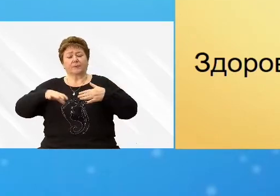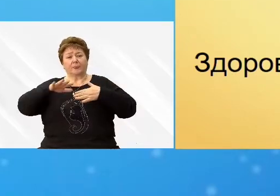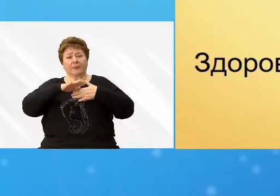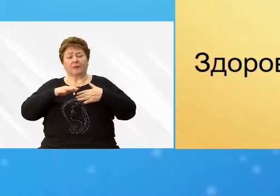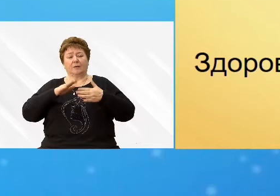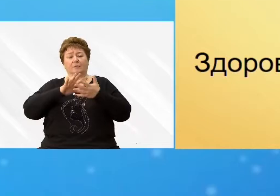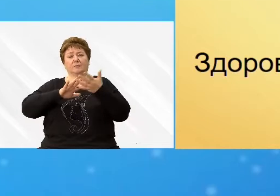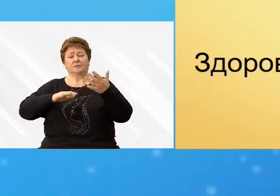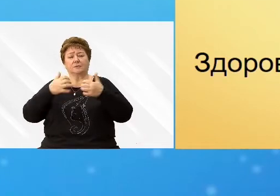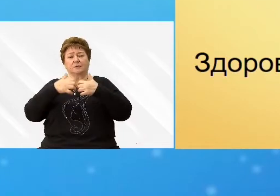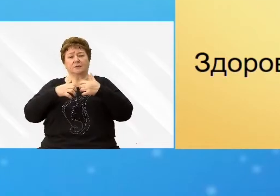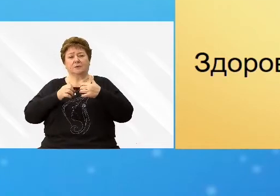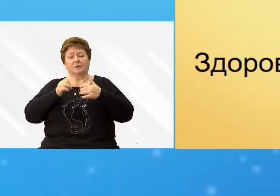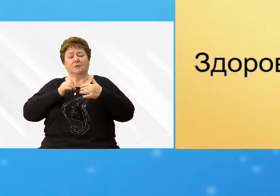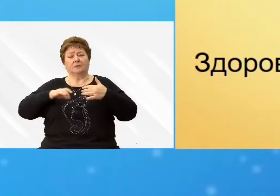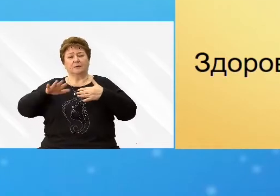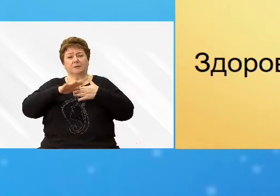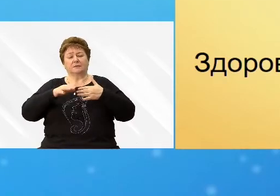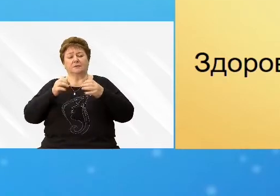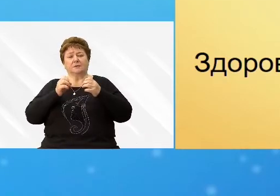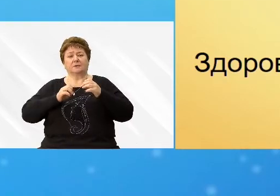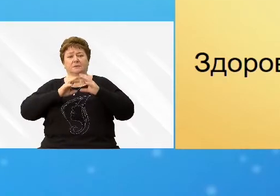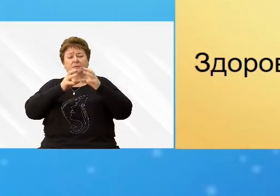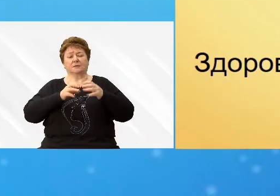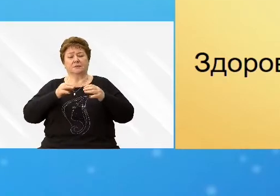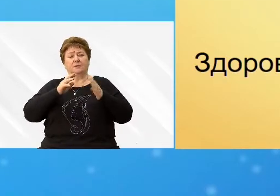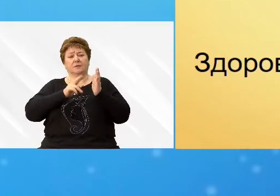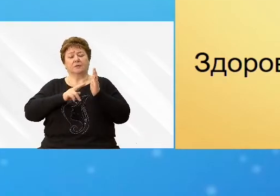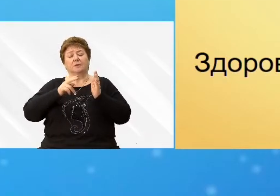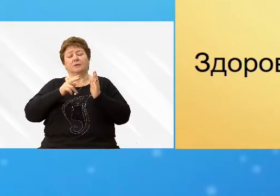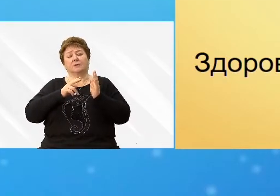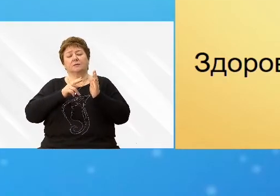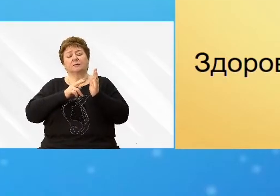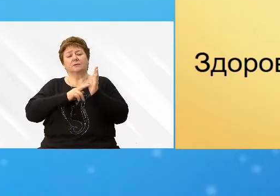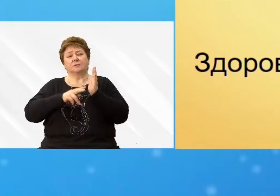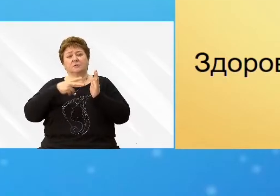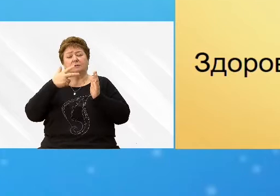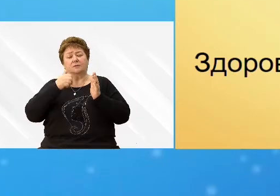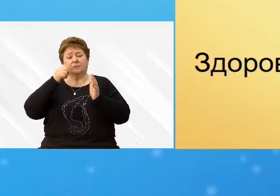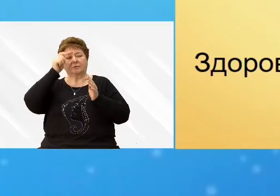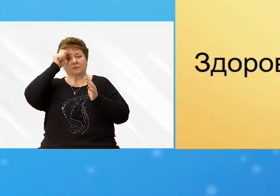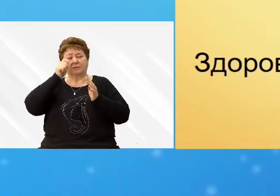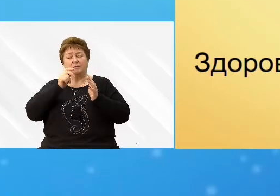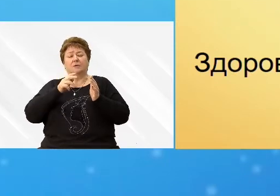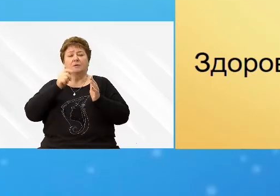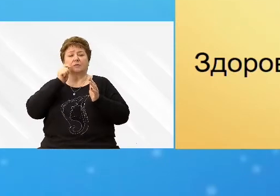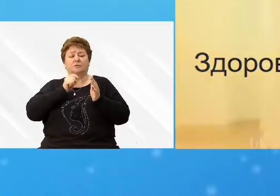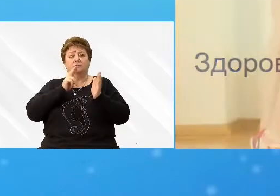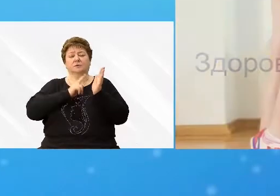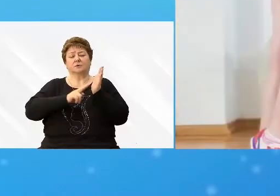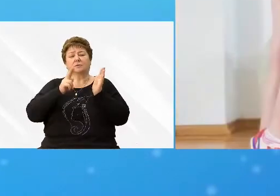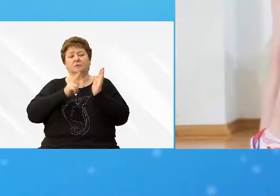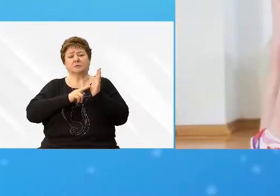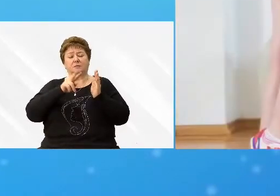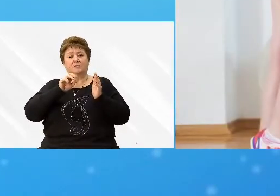человека в развитых странах у мужчин 73 года у женщин 77 лет